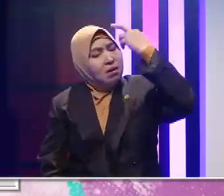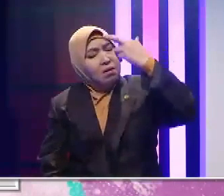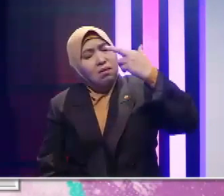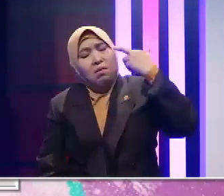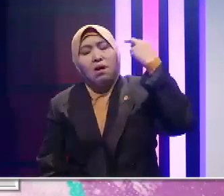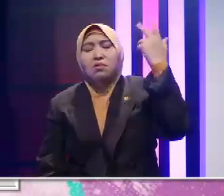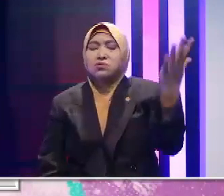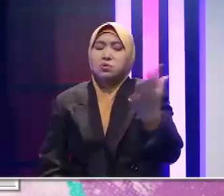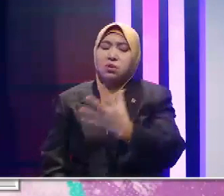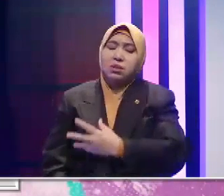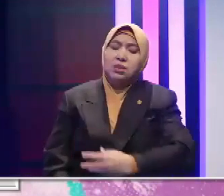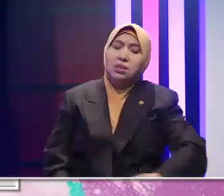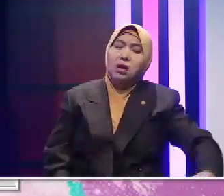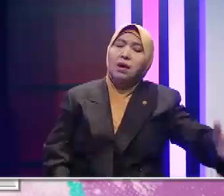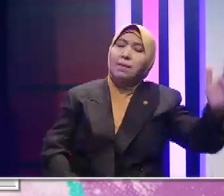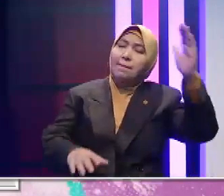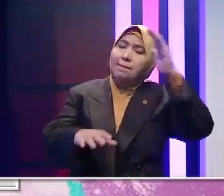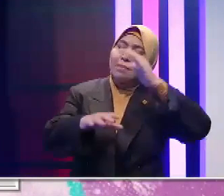ورسوله